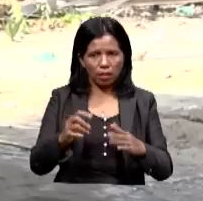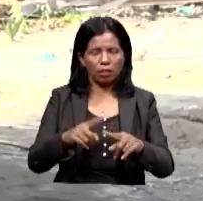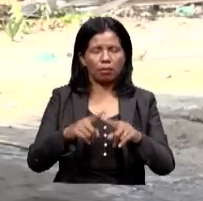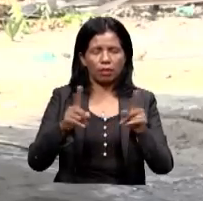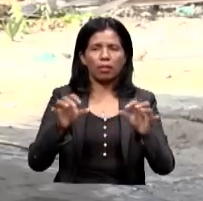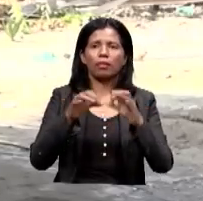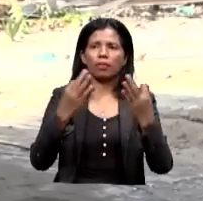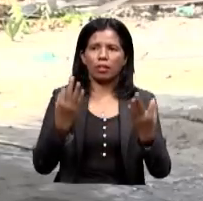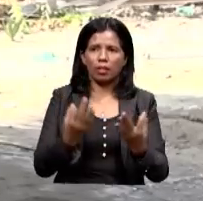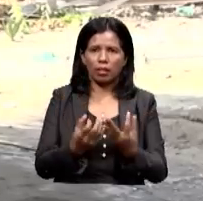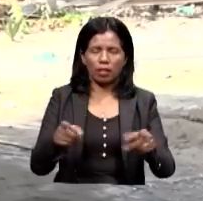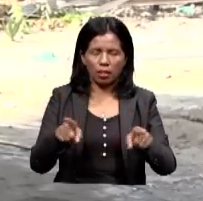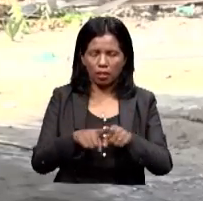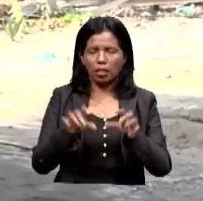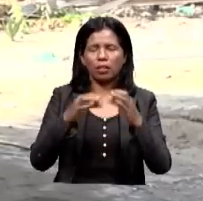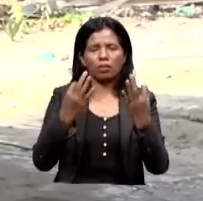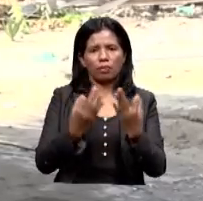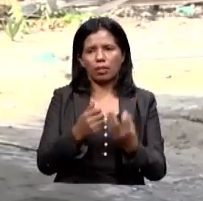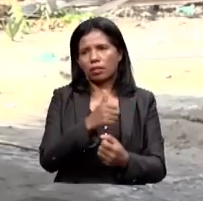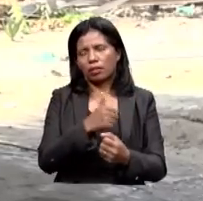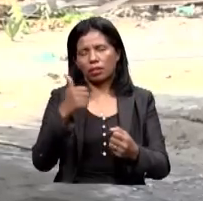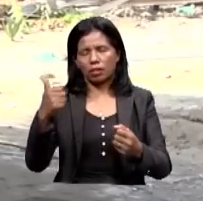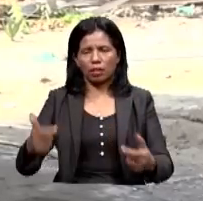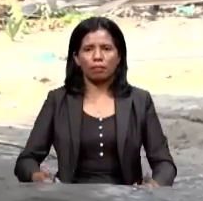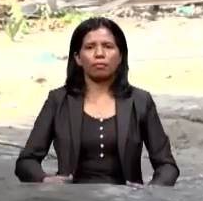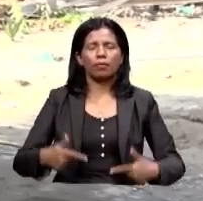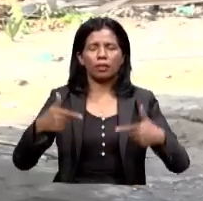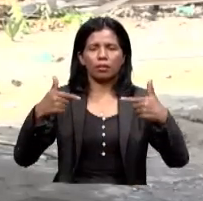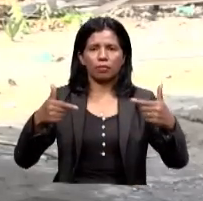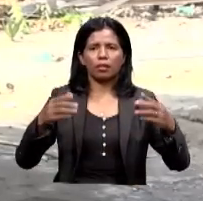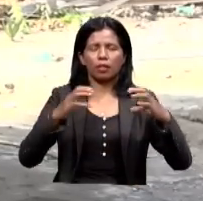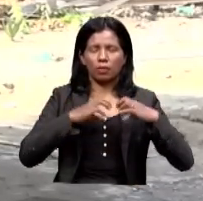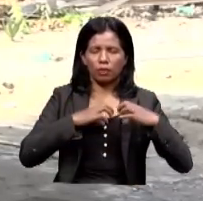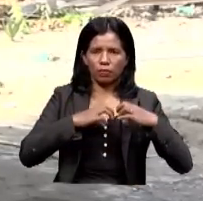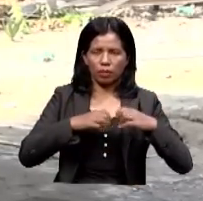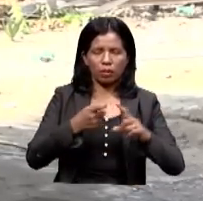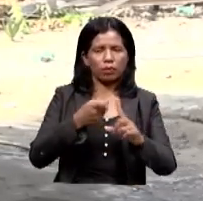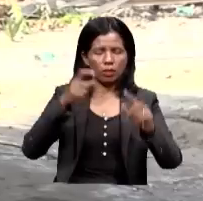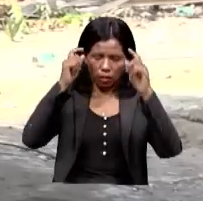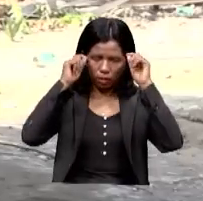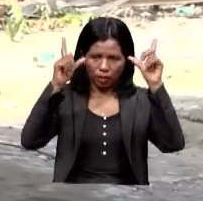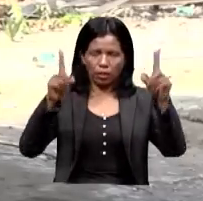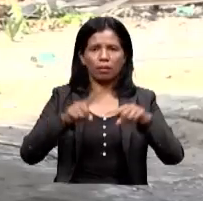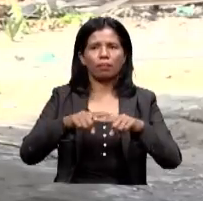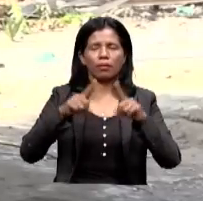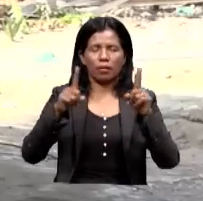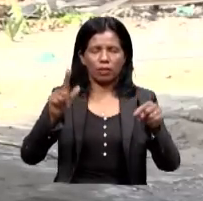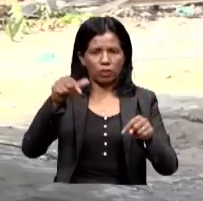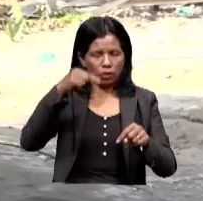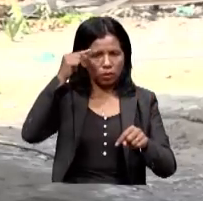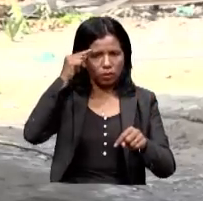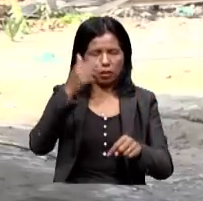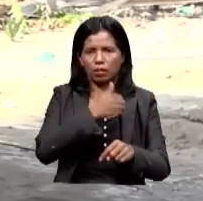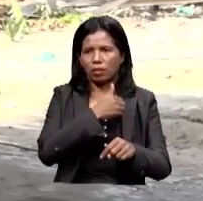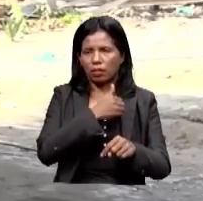familia idene hanesan familia siraselu nebe moris iha huang husi Timor Leste Niniang. Mai be guverno